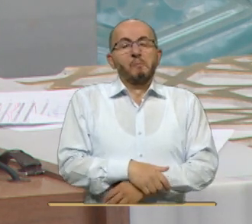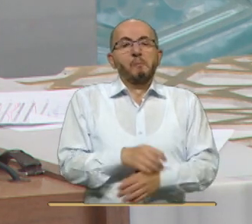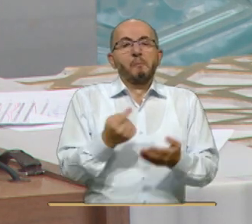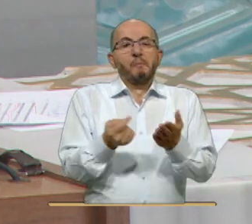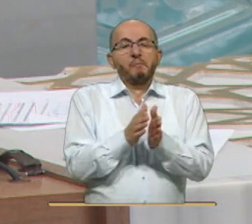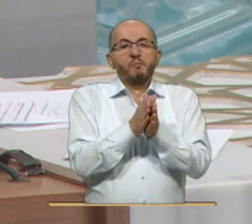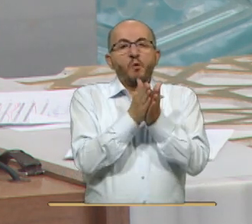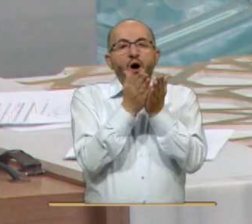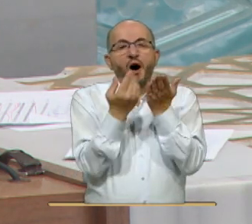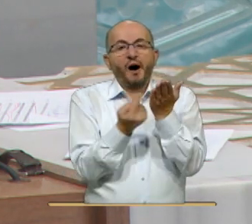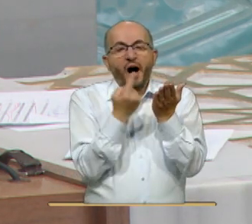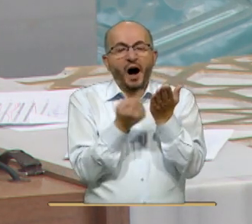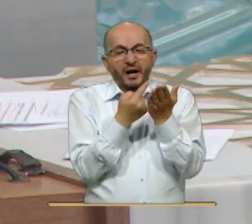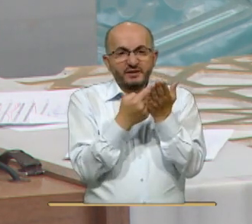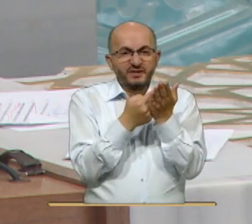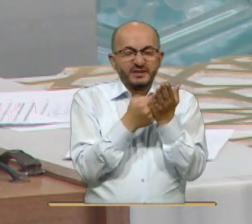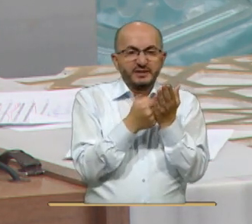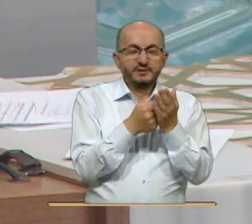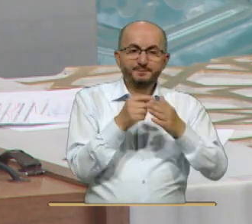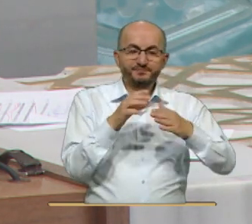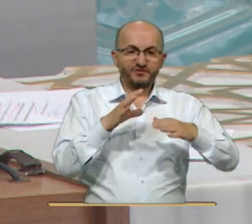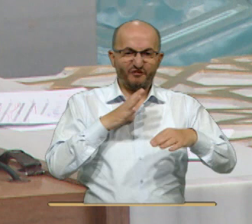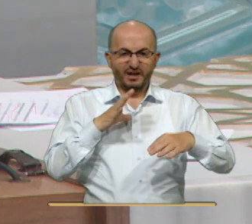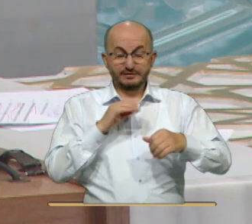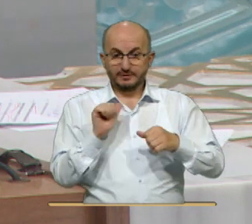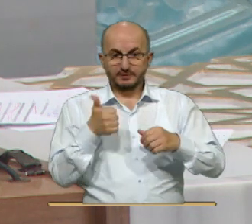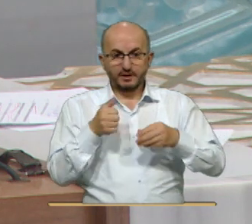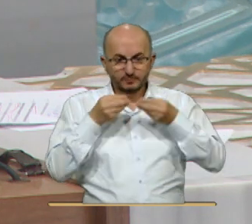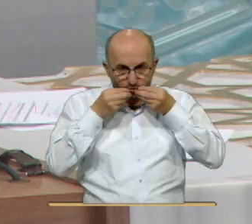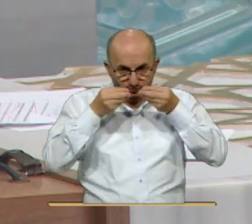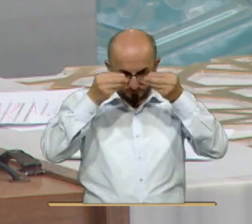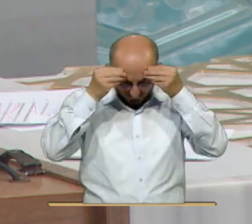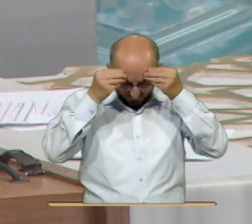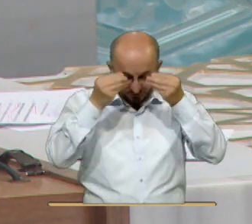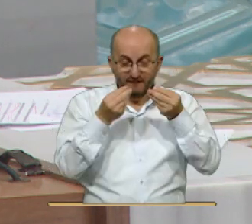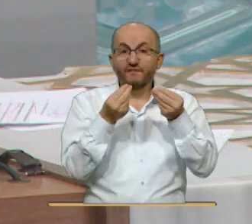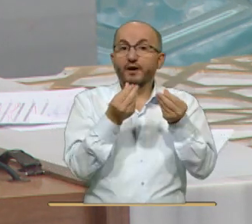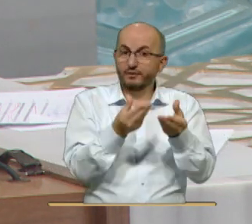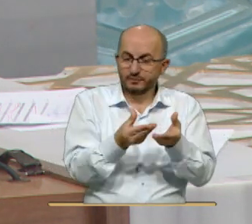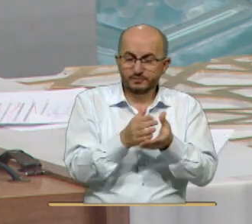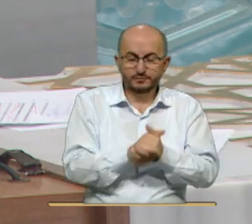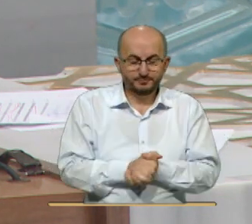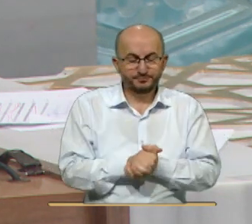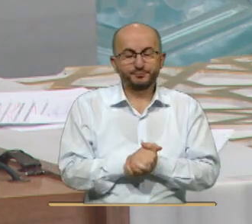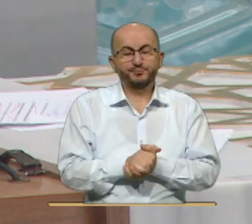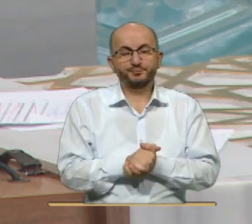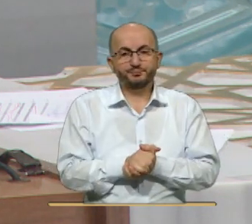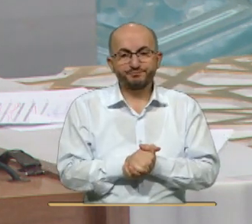Mushaf'ın, Kur'an'ın biz maddi varlığına değer veriyoruz. Maddi varlığına değer